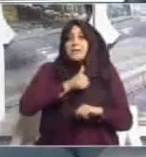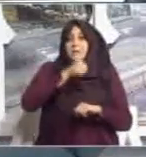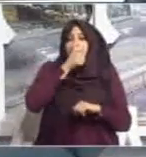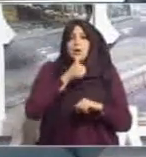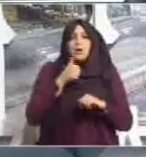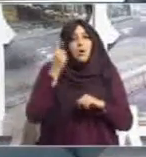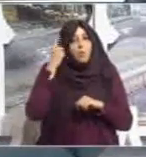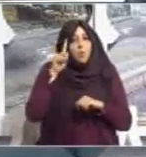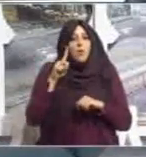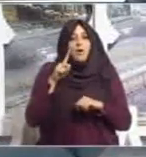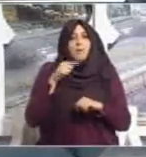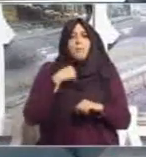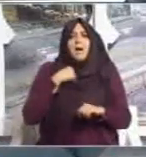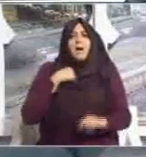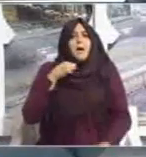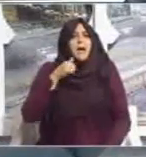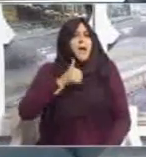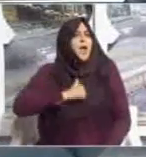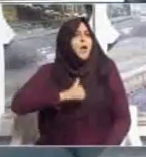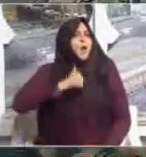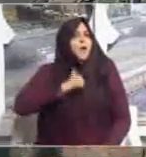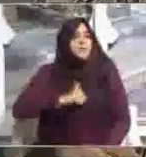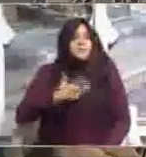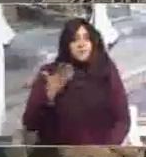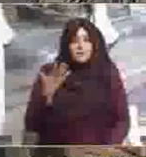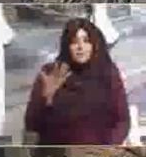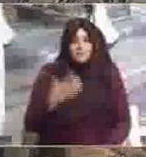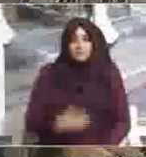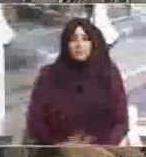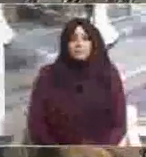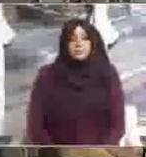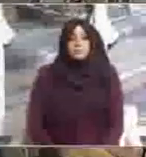المعاديه للاناء. شوف هنا انسان وكذلك